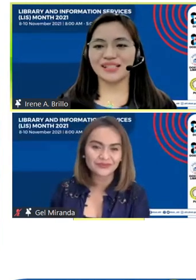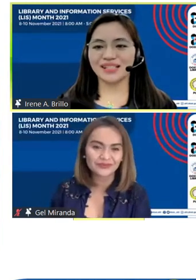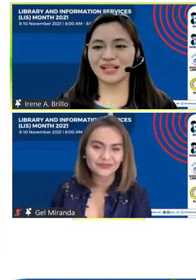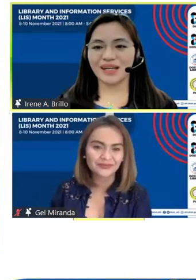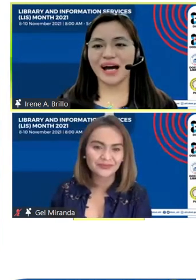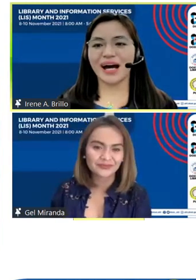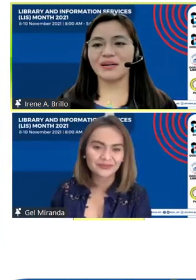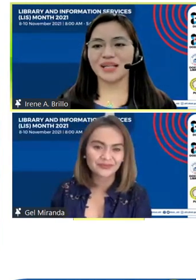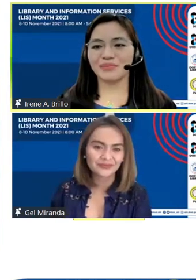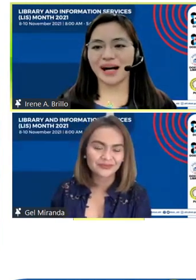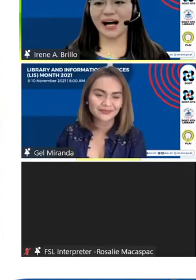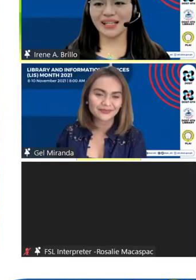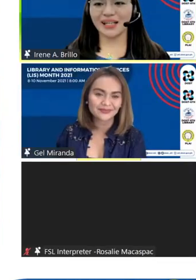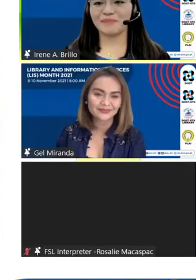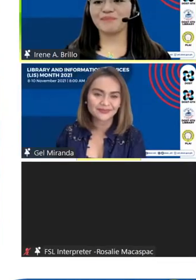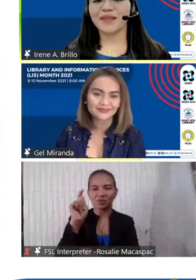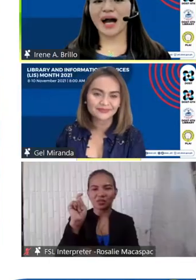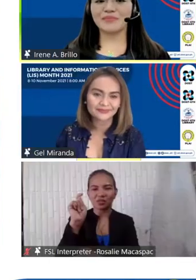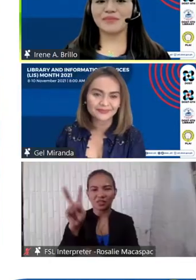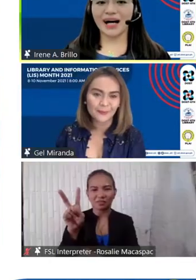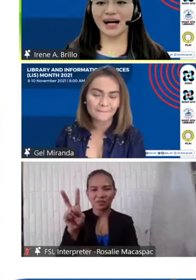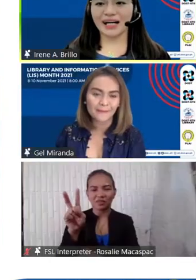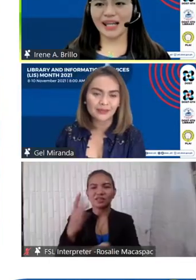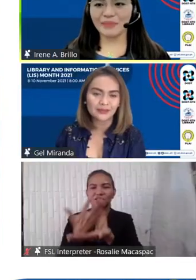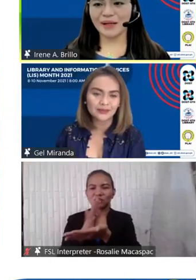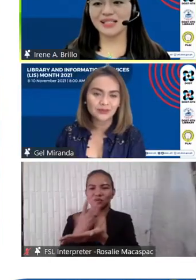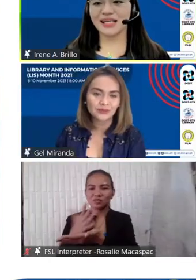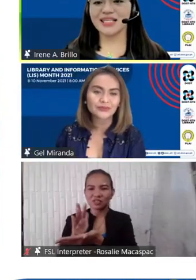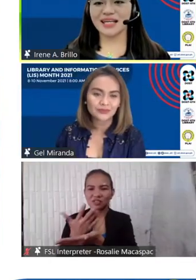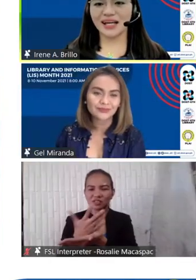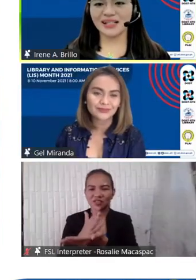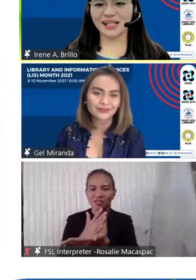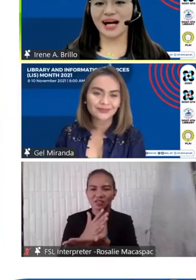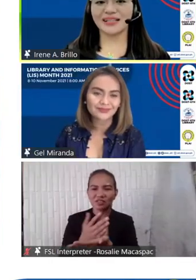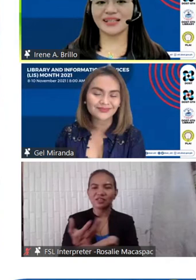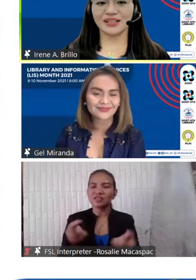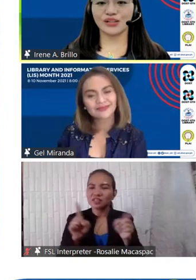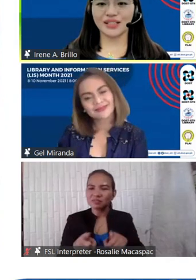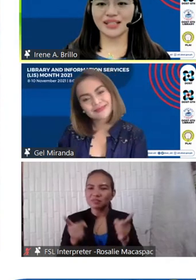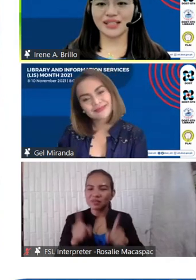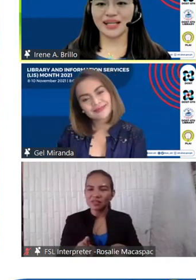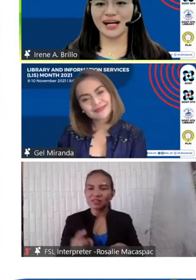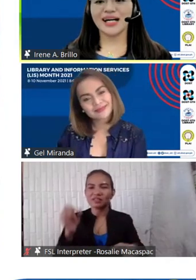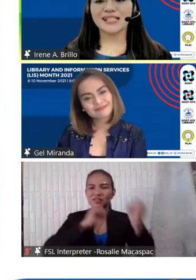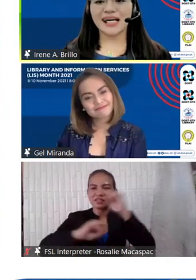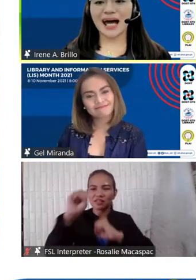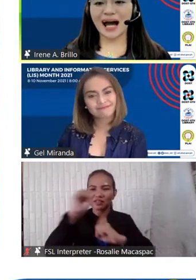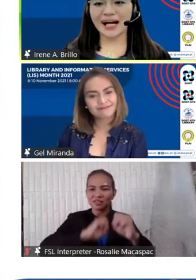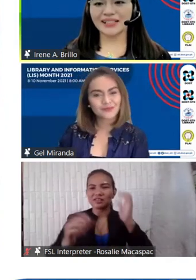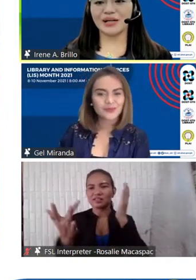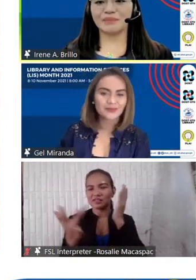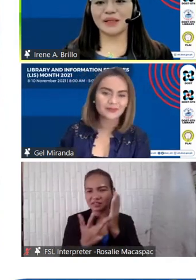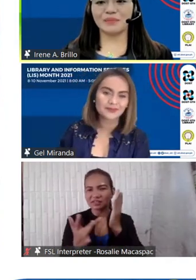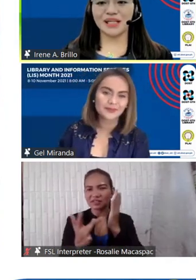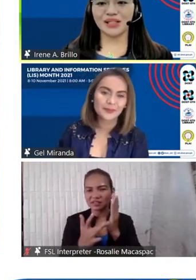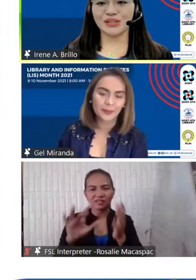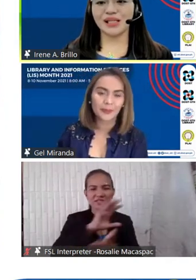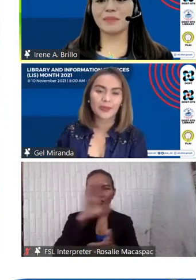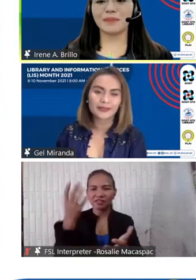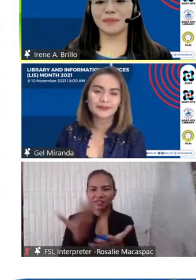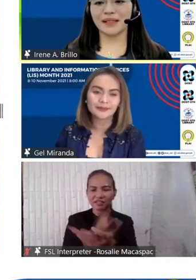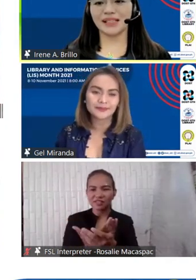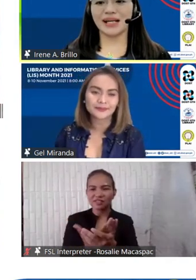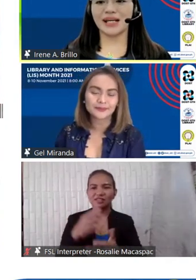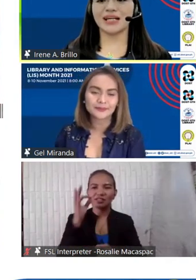ng DOST-TV ay maibahagi ang mga kaganapan sa siyensya at teknolohiya sa lahat ng Pilipino